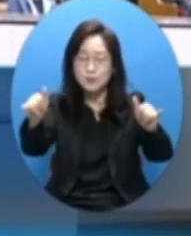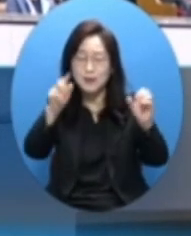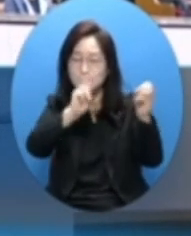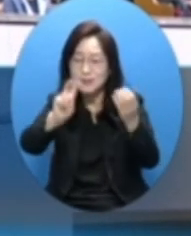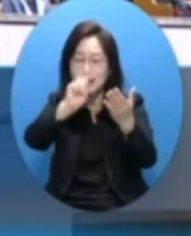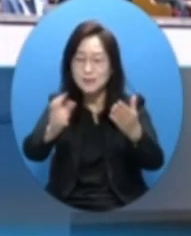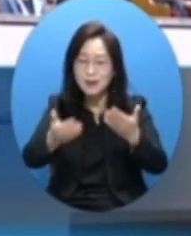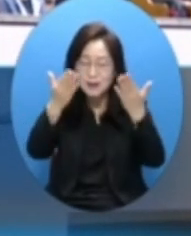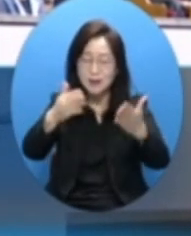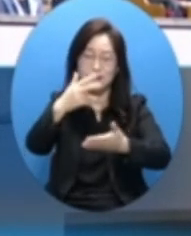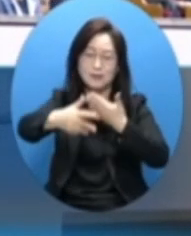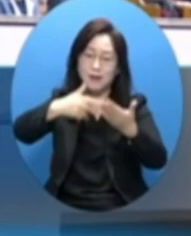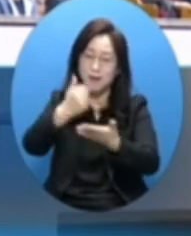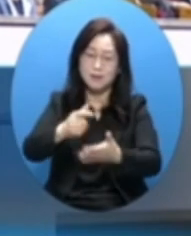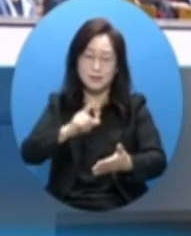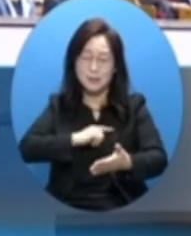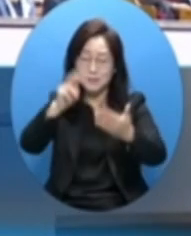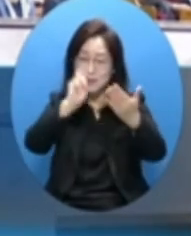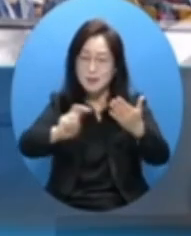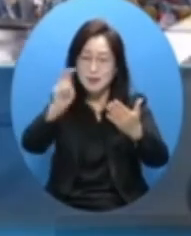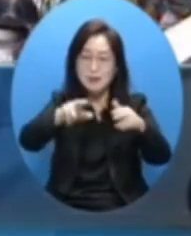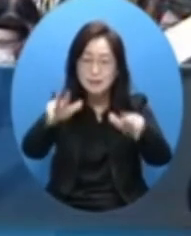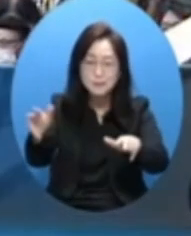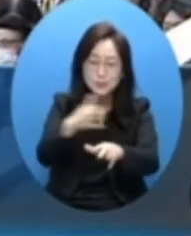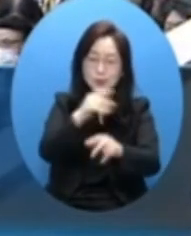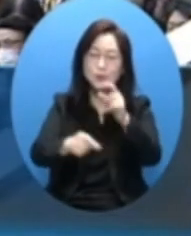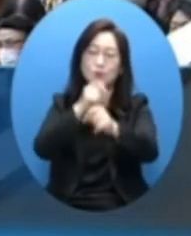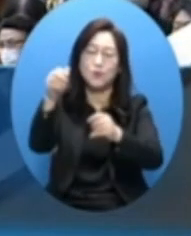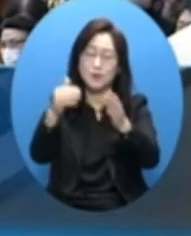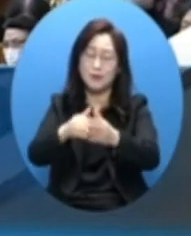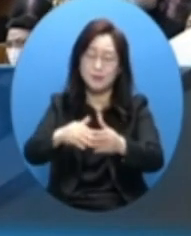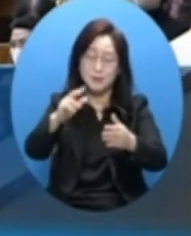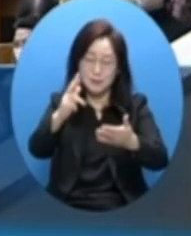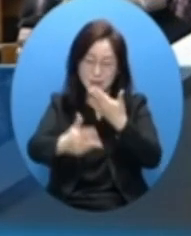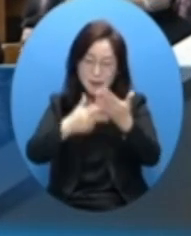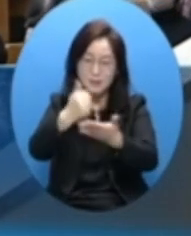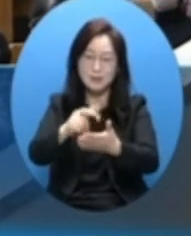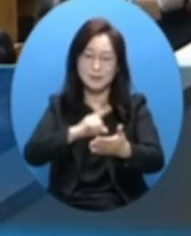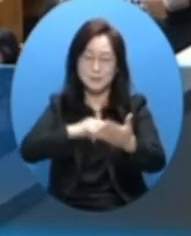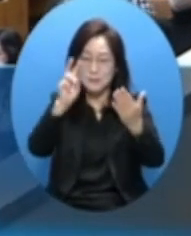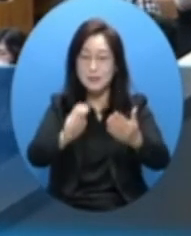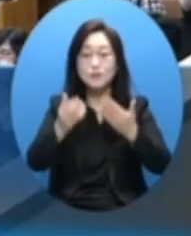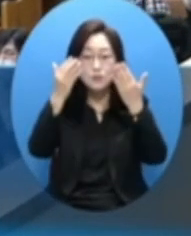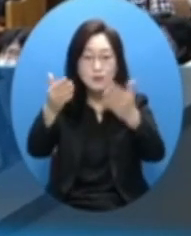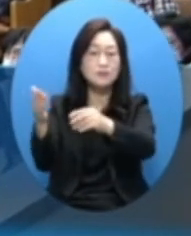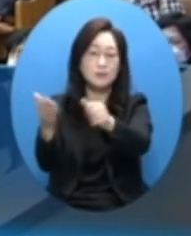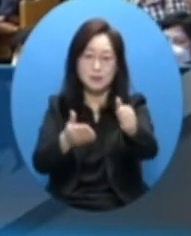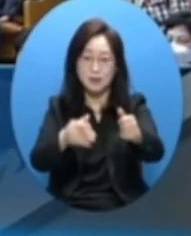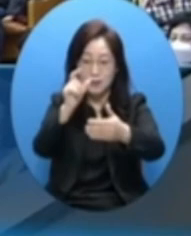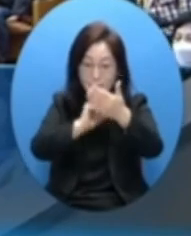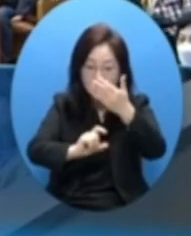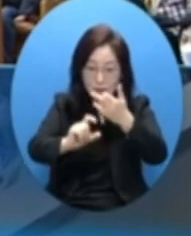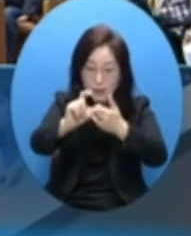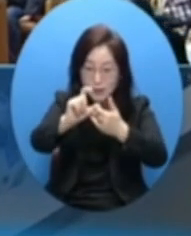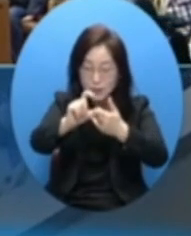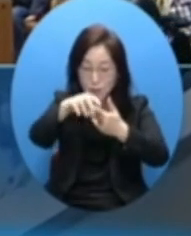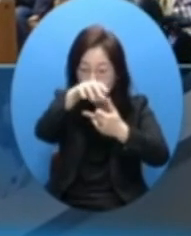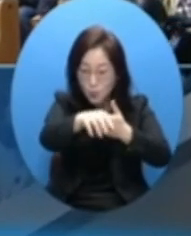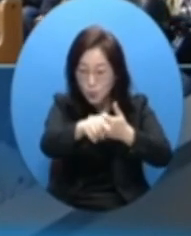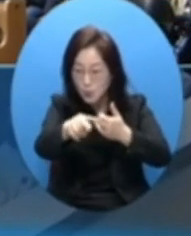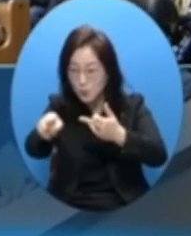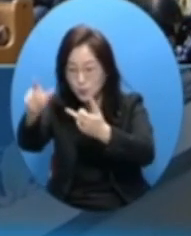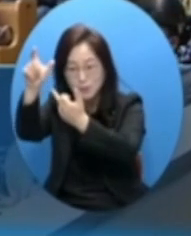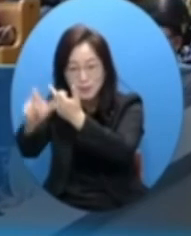찬양하라 야 이름을 찬양하라 이제부터 영원까지 여호와의 이름을 찬송할지로다 해 뒀는데서부터 해지는